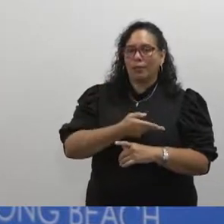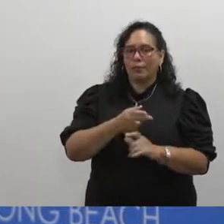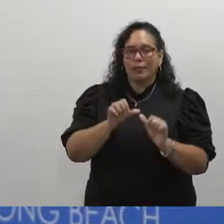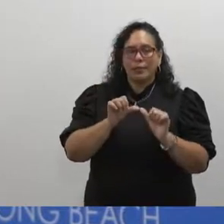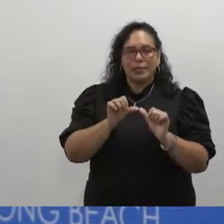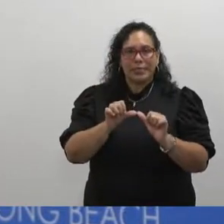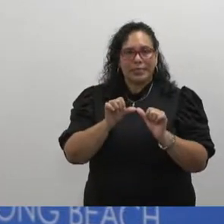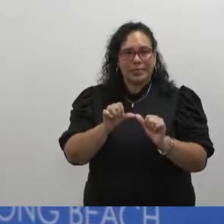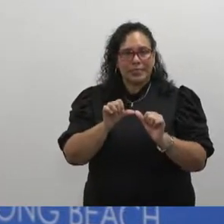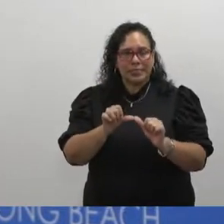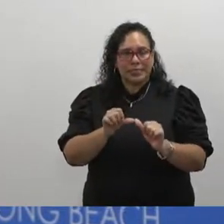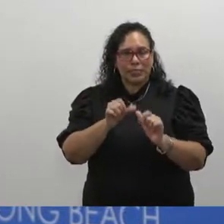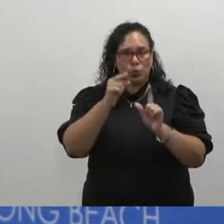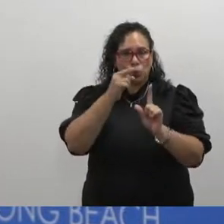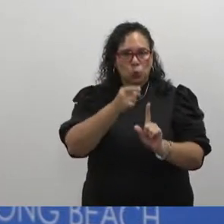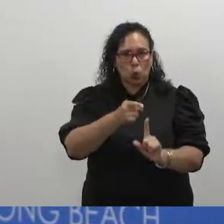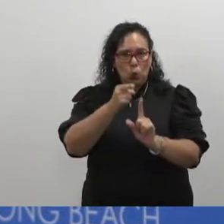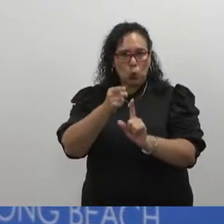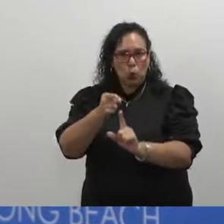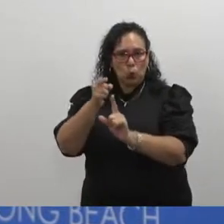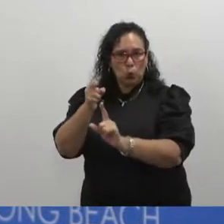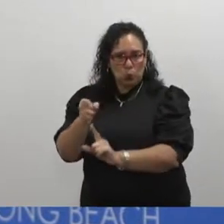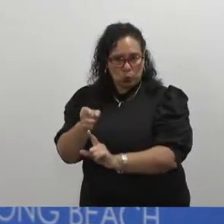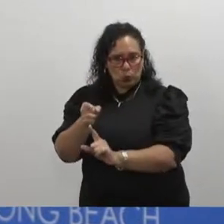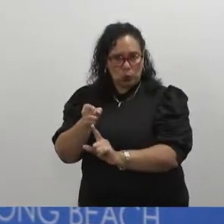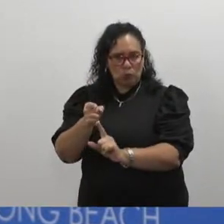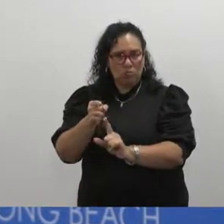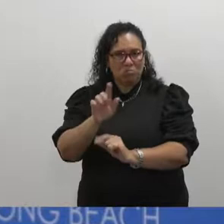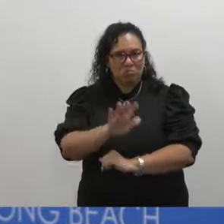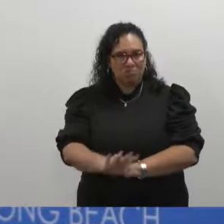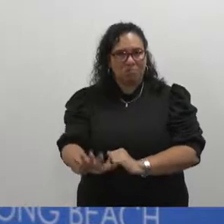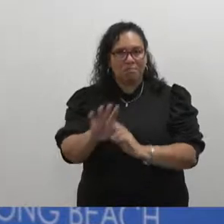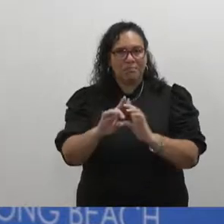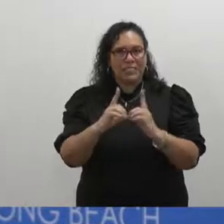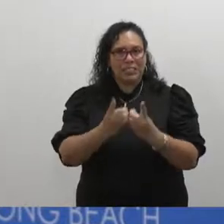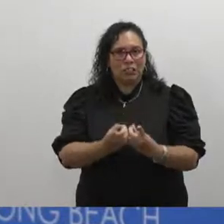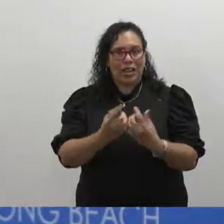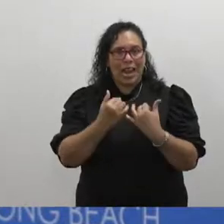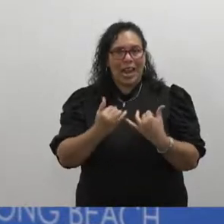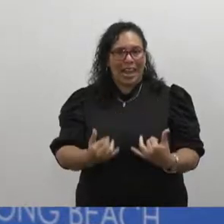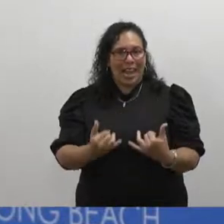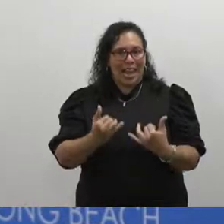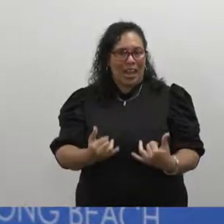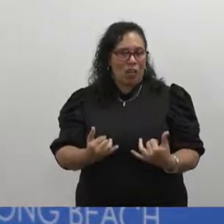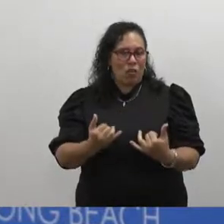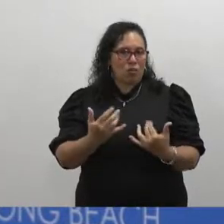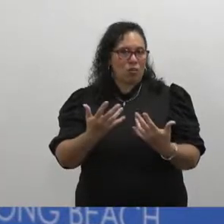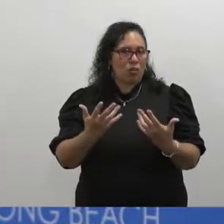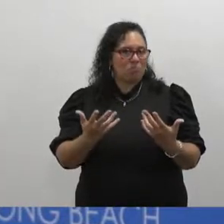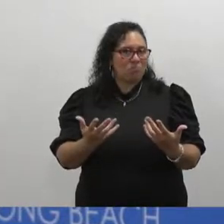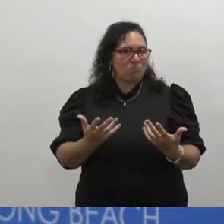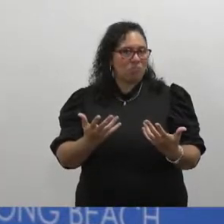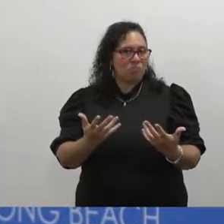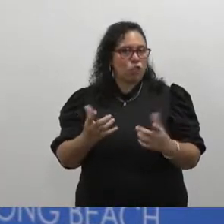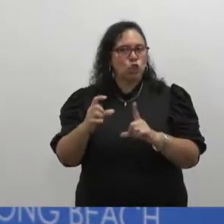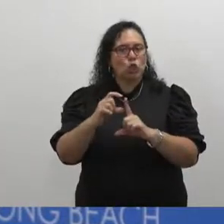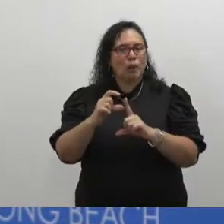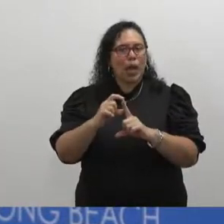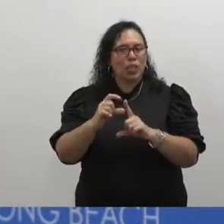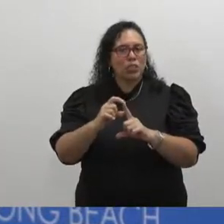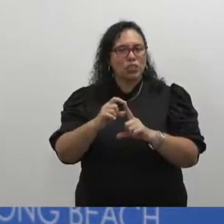mình men trầm sầm rập tại dương tế riệp chạm cù đào nâng không đem chiếc district cứ dương